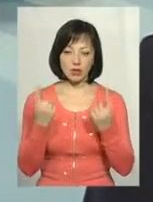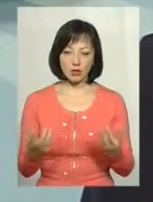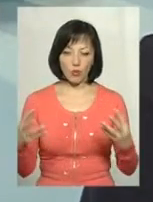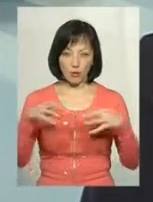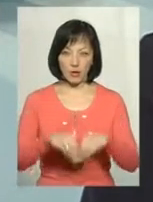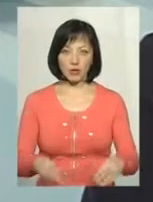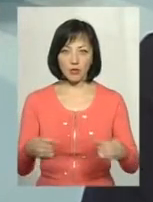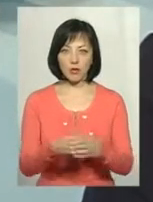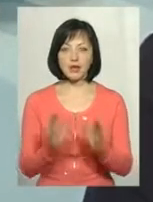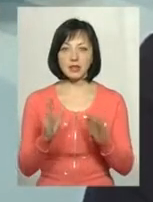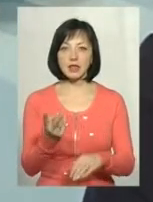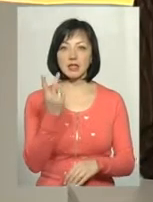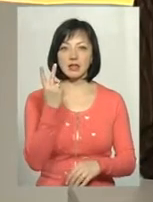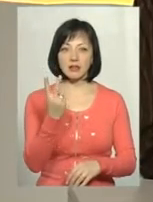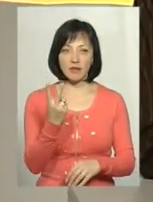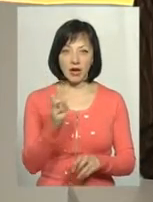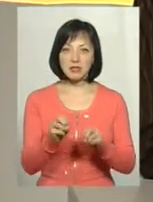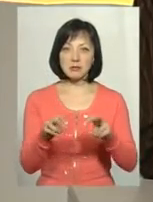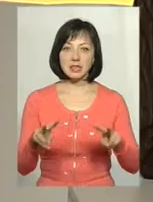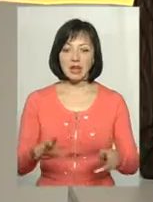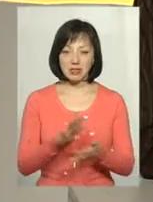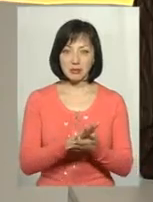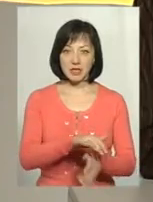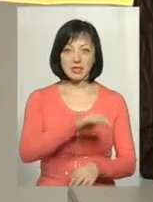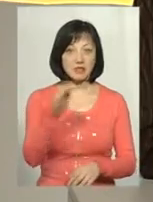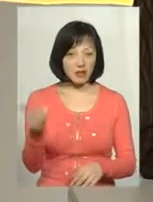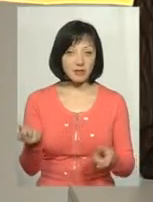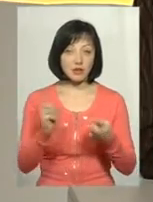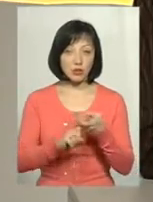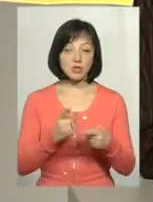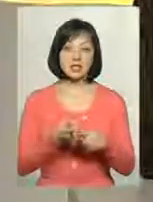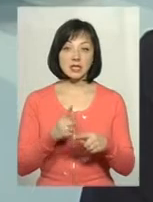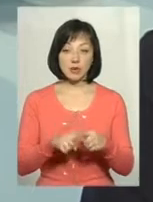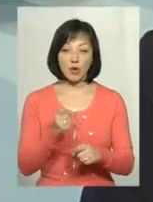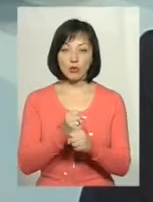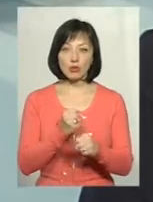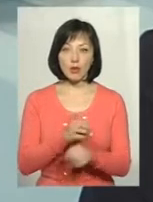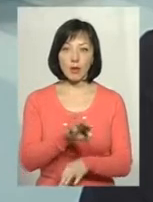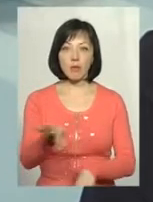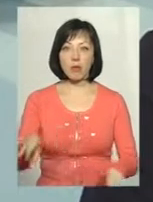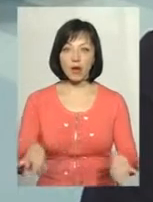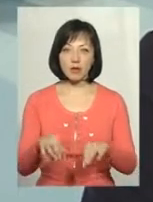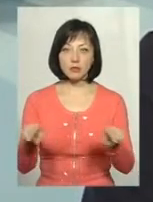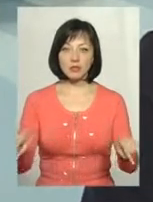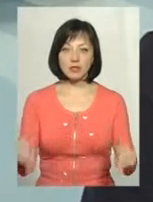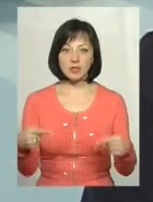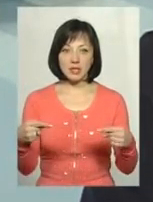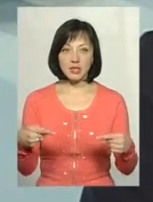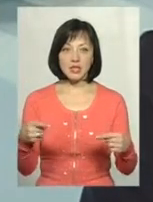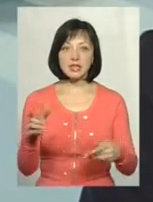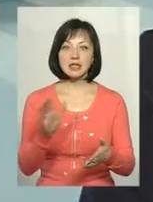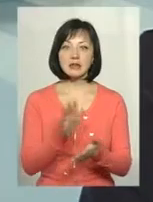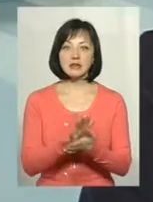громаду лише два паспортизованих сміттєзвалища. І в зв'язку з цим ми розробили проєкт по створенню сміттєроздільної